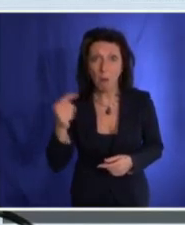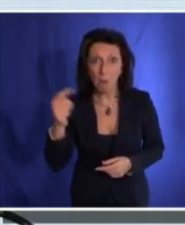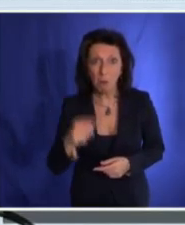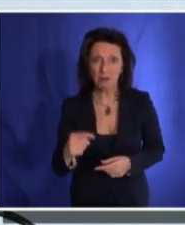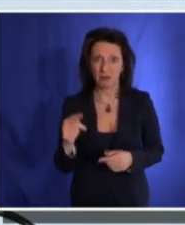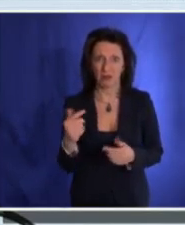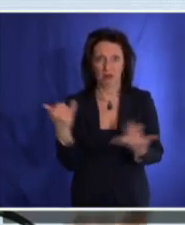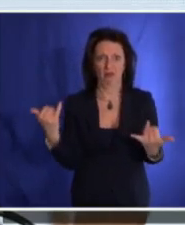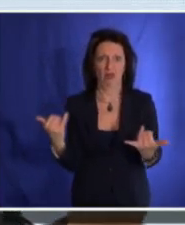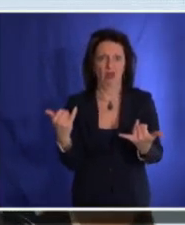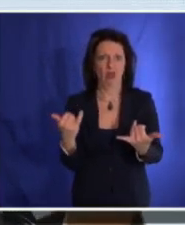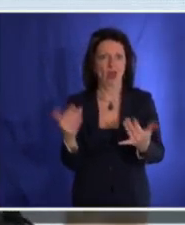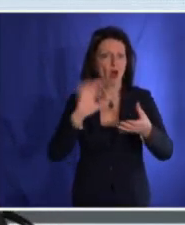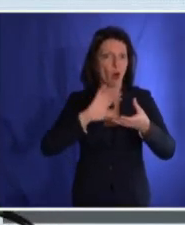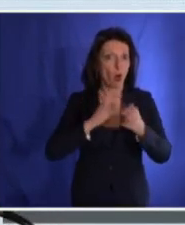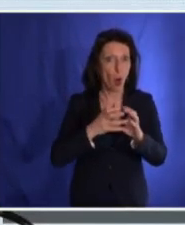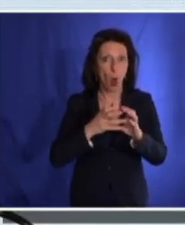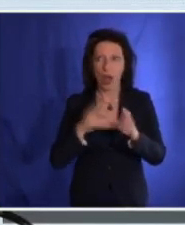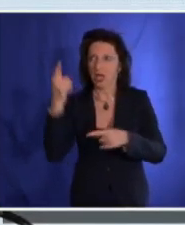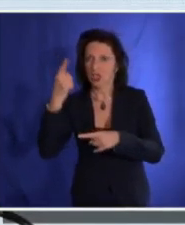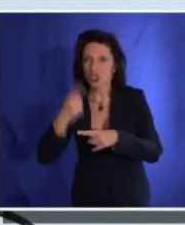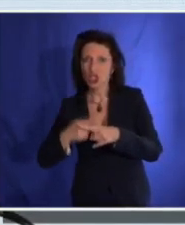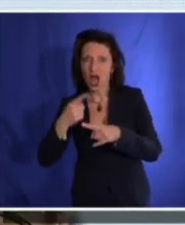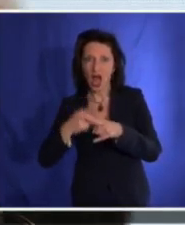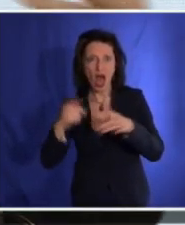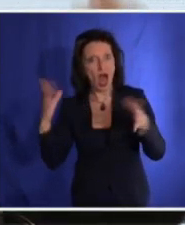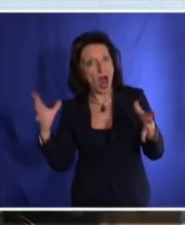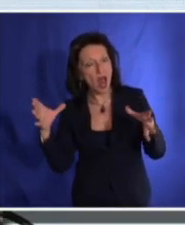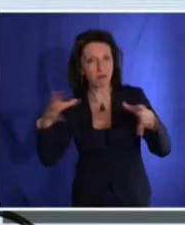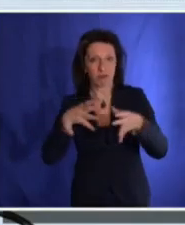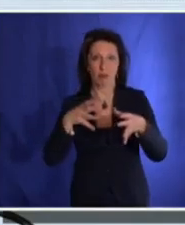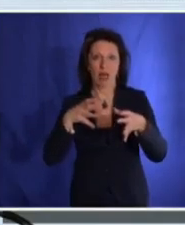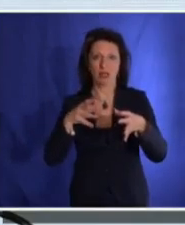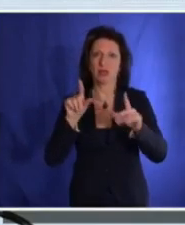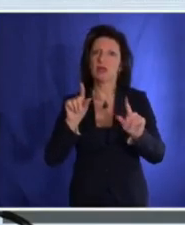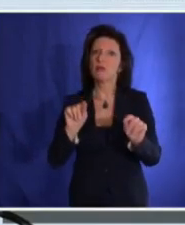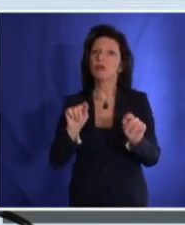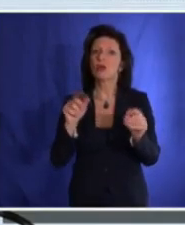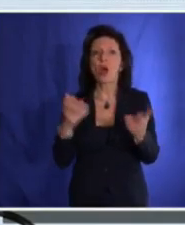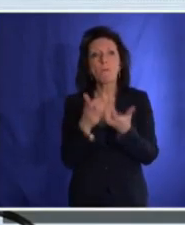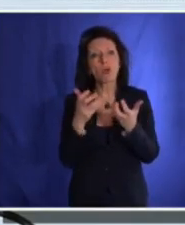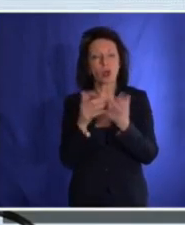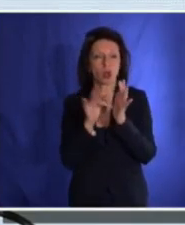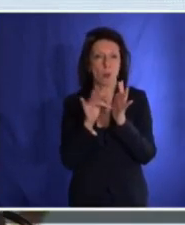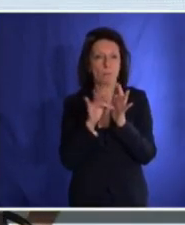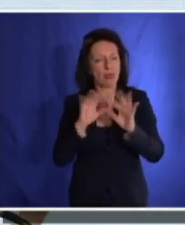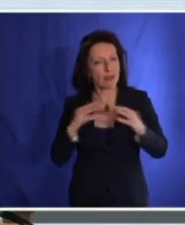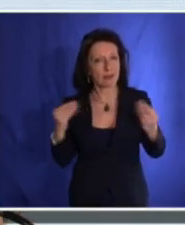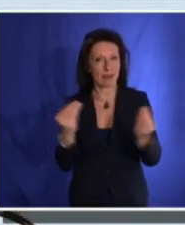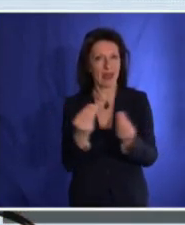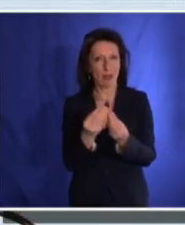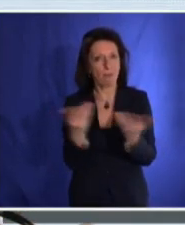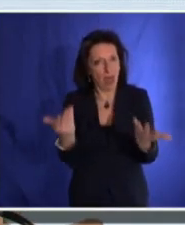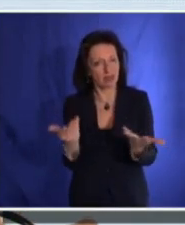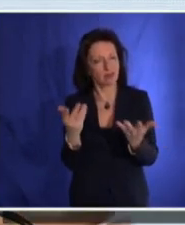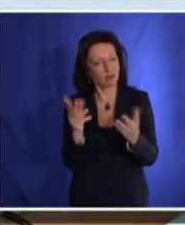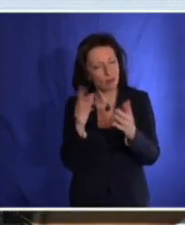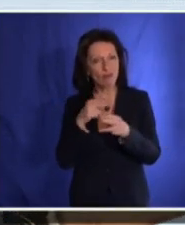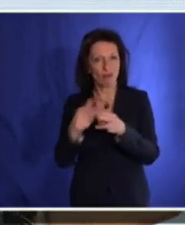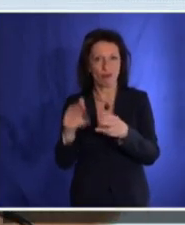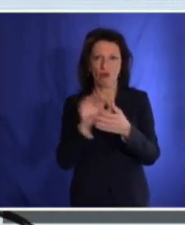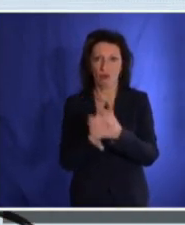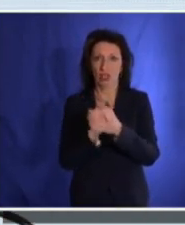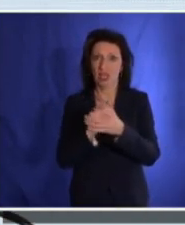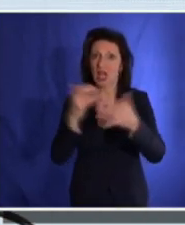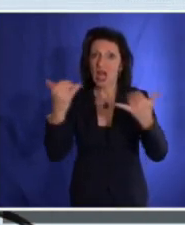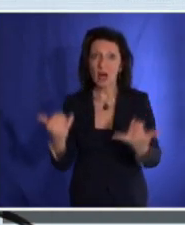von Kohle und Stahl eben Frieden zu schaffen, indem man diese Produktionsmittel vergemeinschaftet. Aber was brauchen wir eigentlich heute? Vielen Jungen sagt